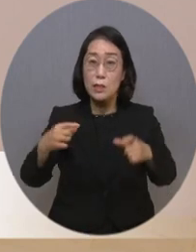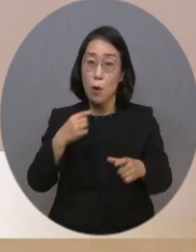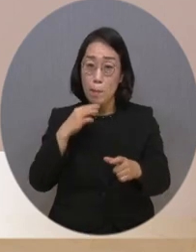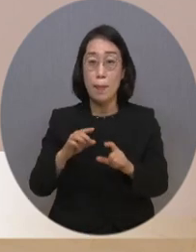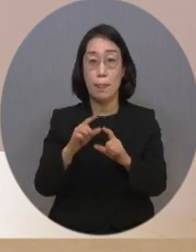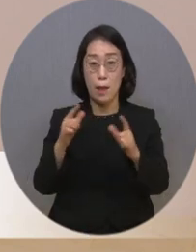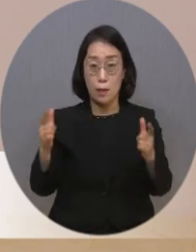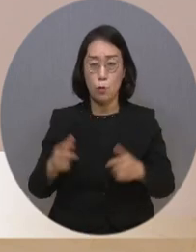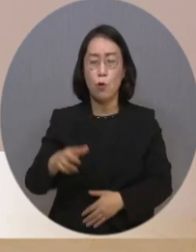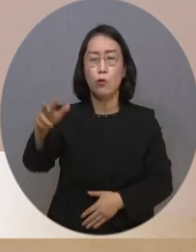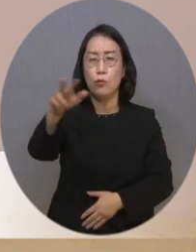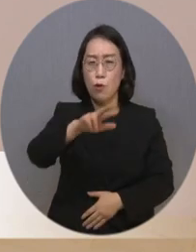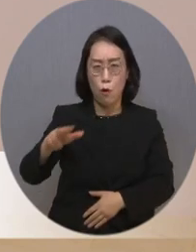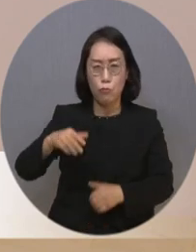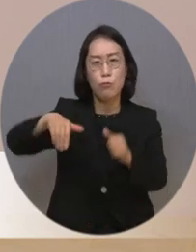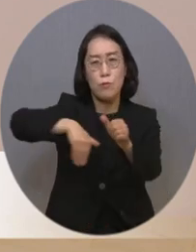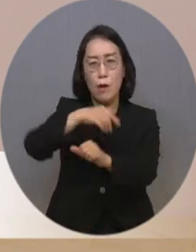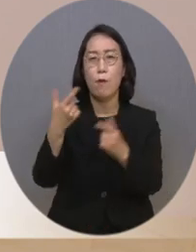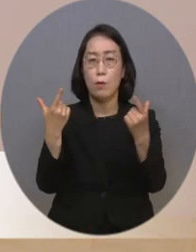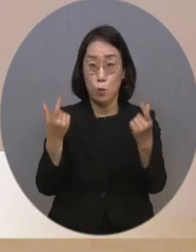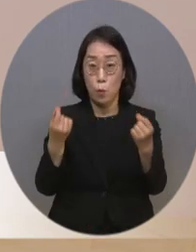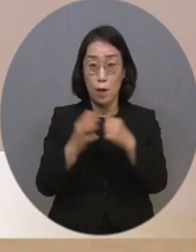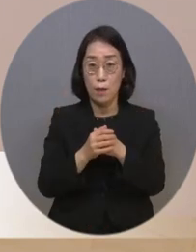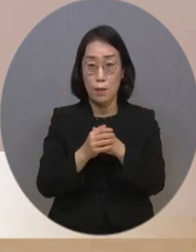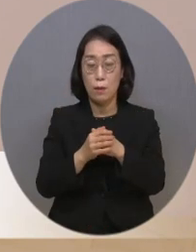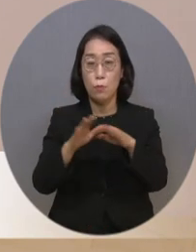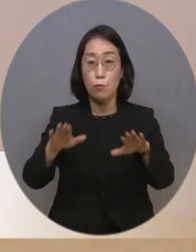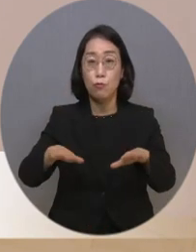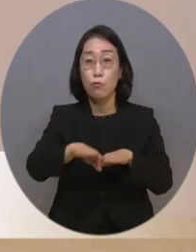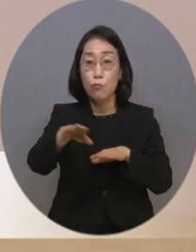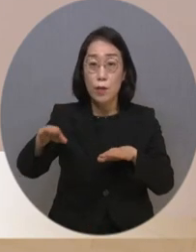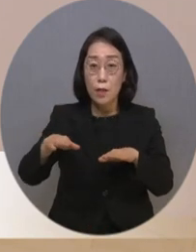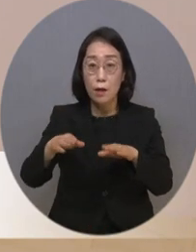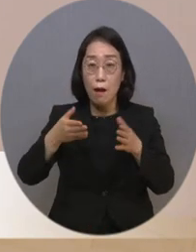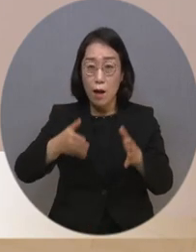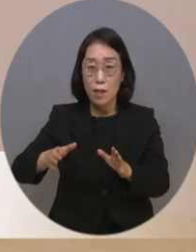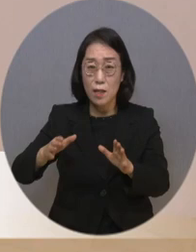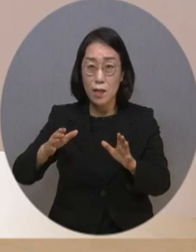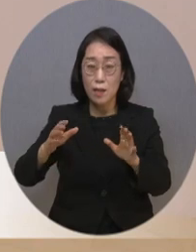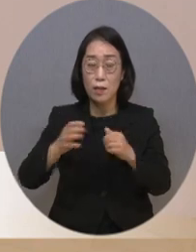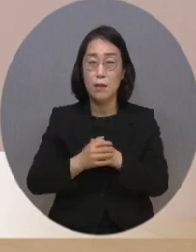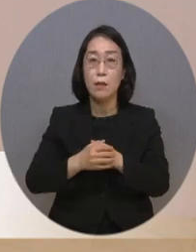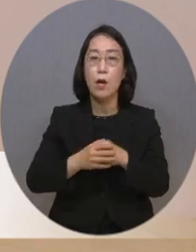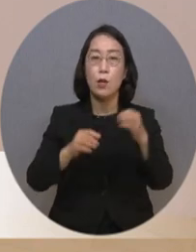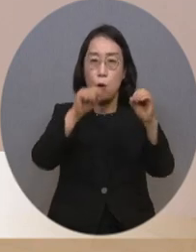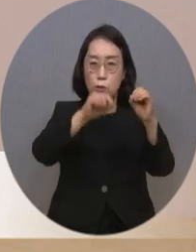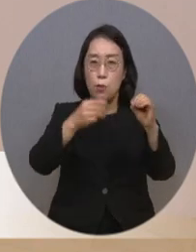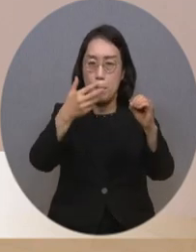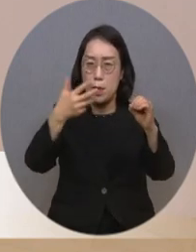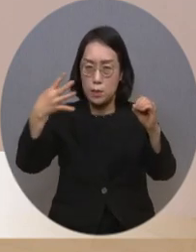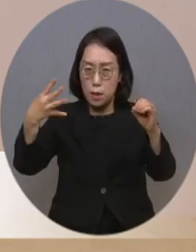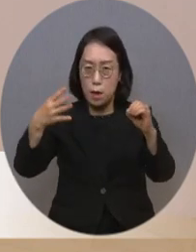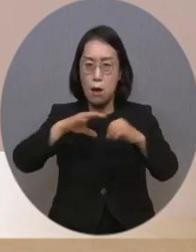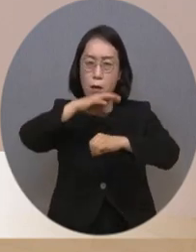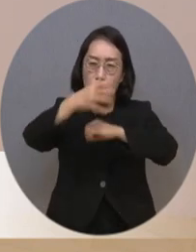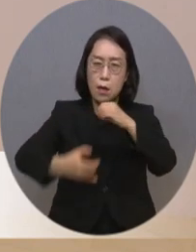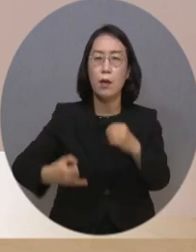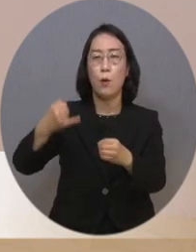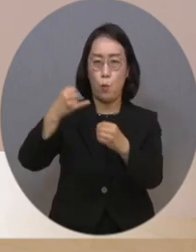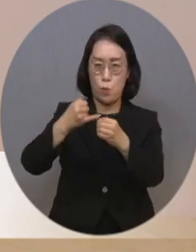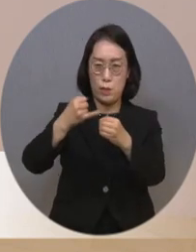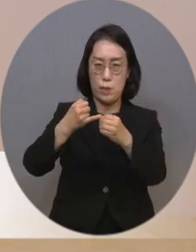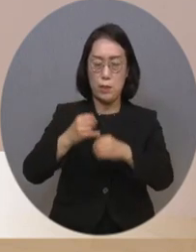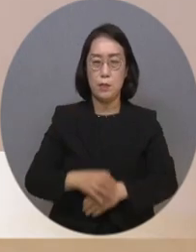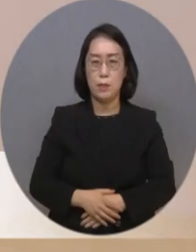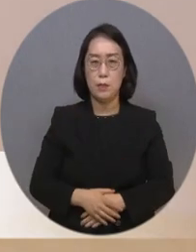상황이 아닌 전국적인 상황으로 현재 우리나라 출산율은 0.83명으로 세계 최저라고 알고